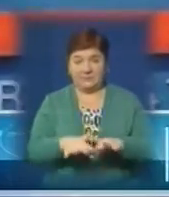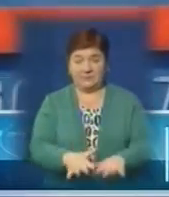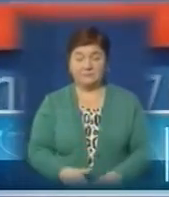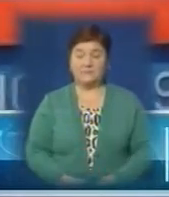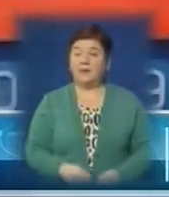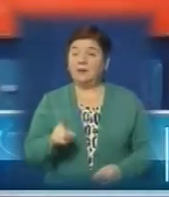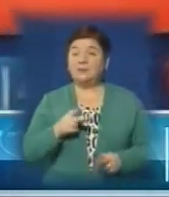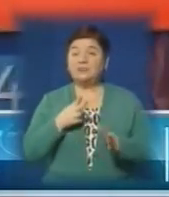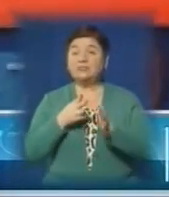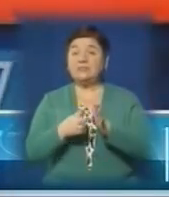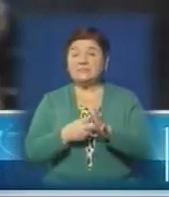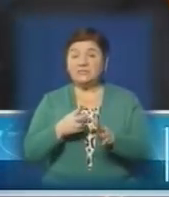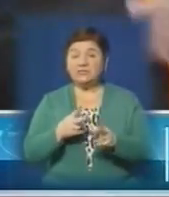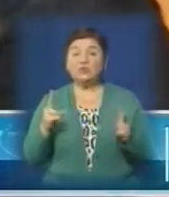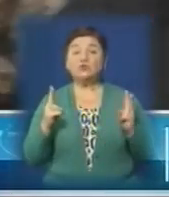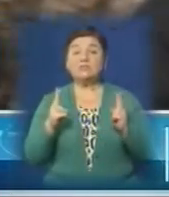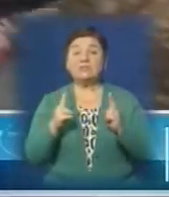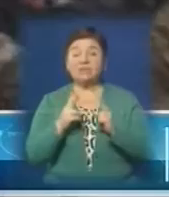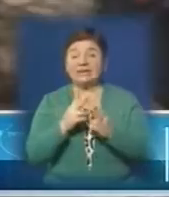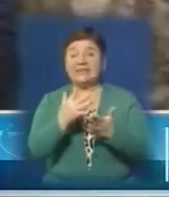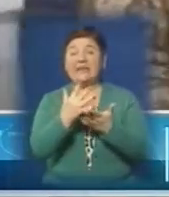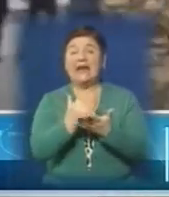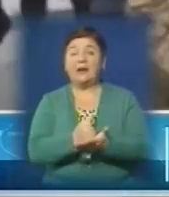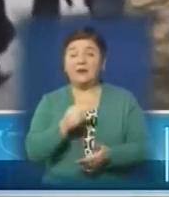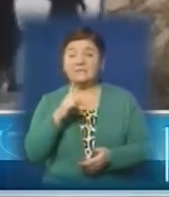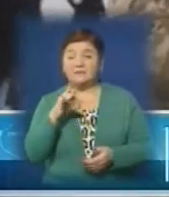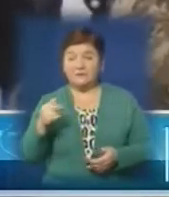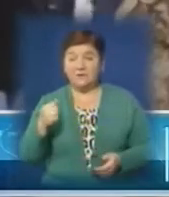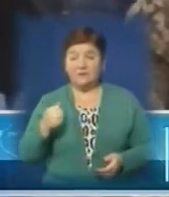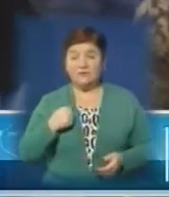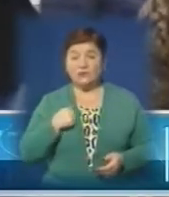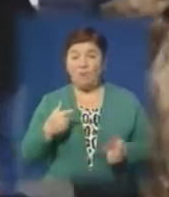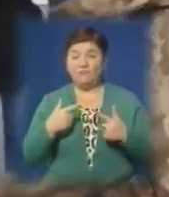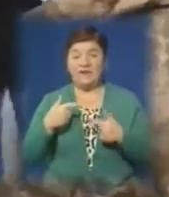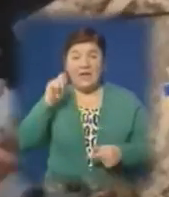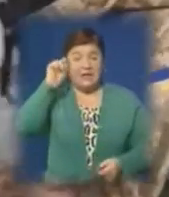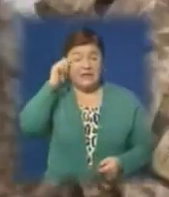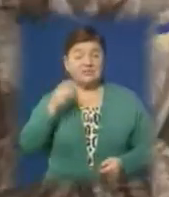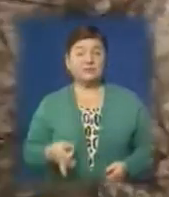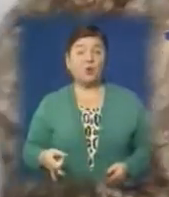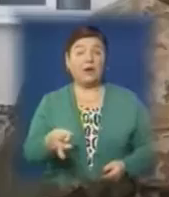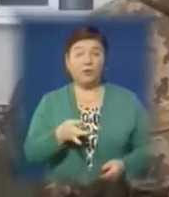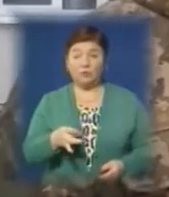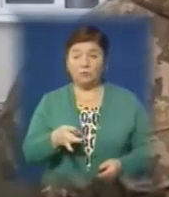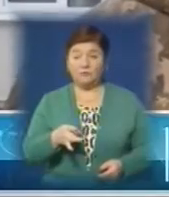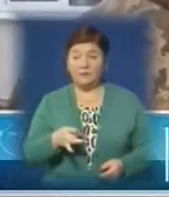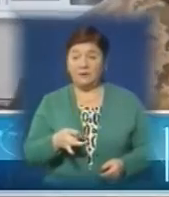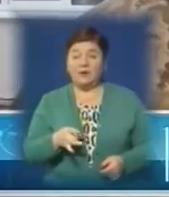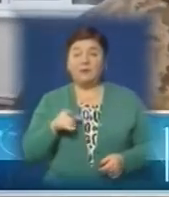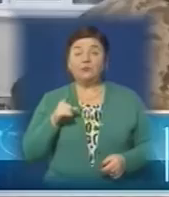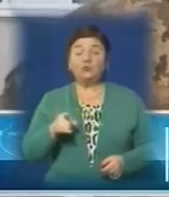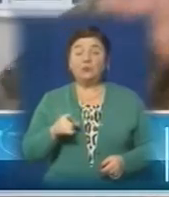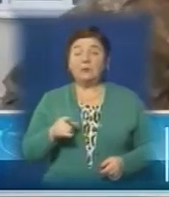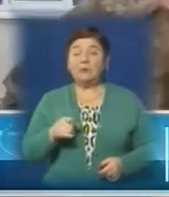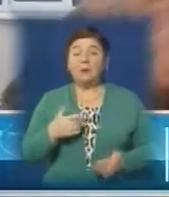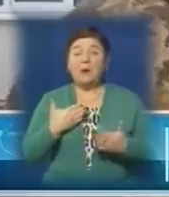На залізничний вокзал зустрічати резервістів прийшли побратими та військовий комісар Тячівського району. Це палаточний городок,